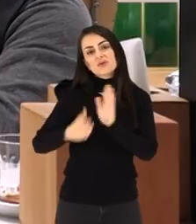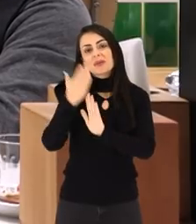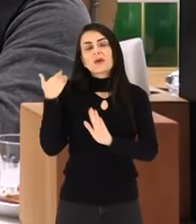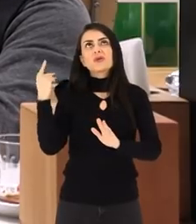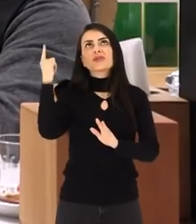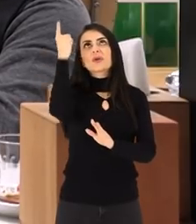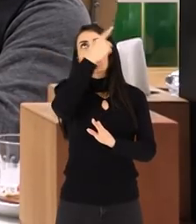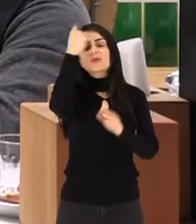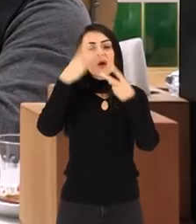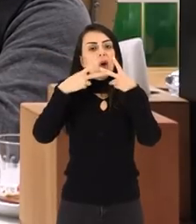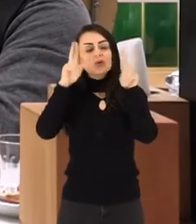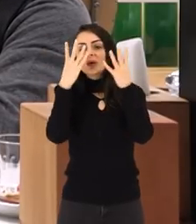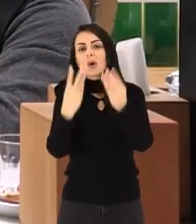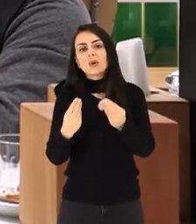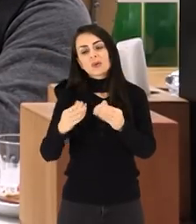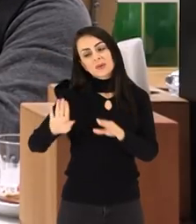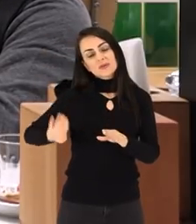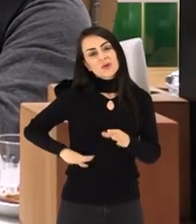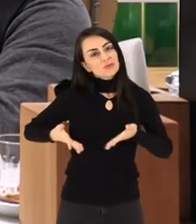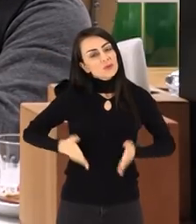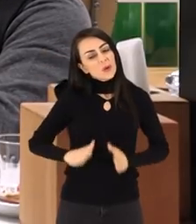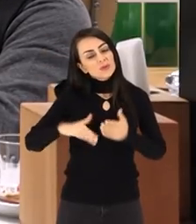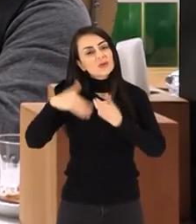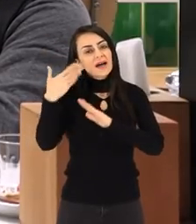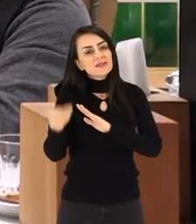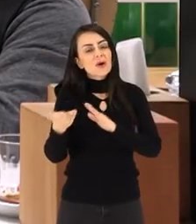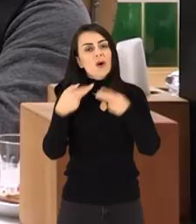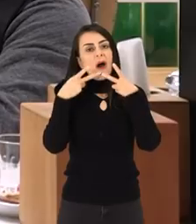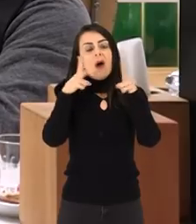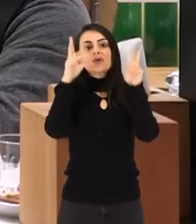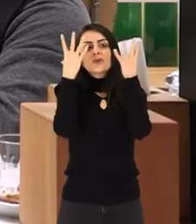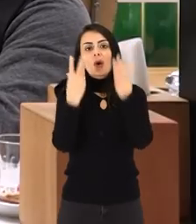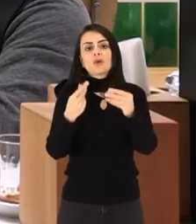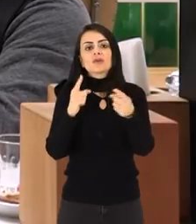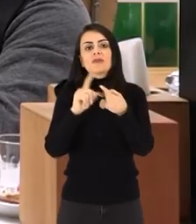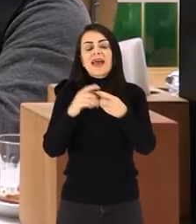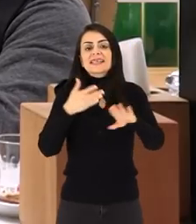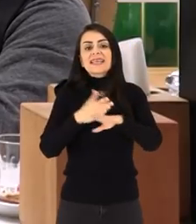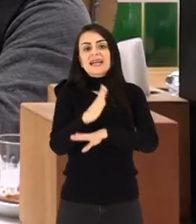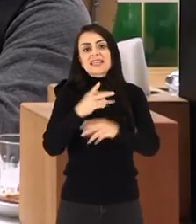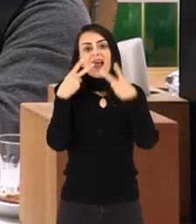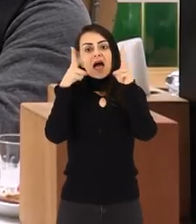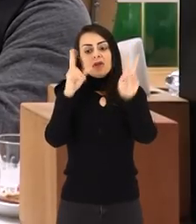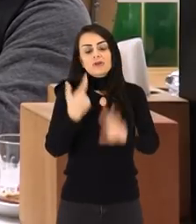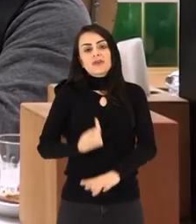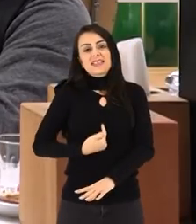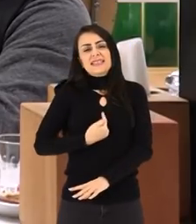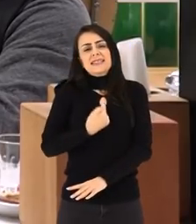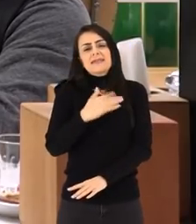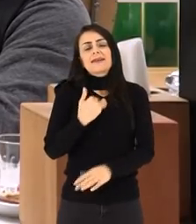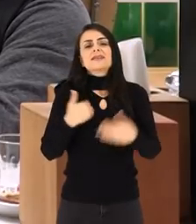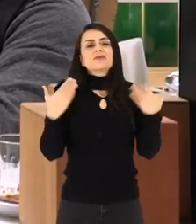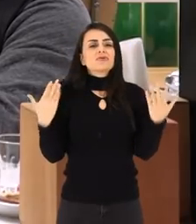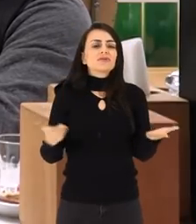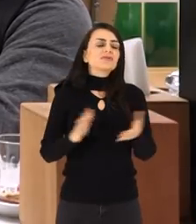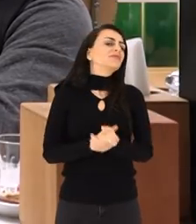Biricik'ten önce gökyüzüyle özgürleşiyordum. Biricik'ten sonra biricikle katlamış oldum ve gerçekten özgür hissediyorum. Yani inanılmaz